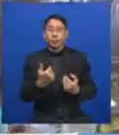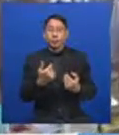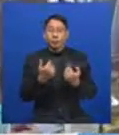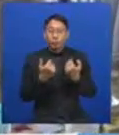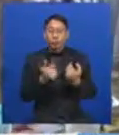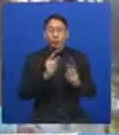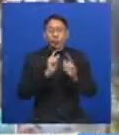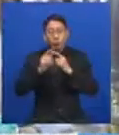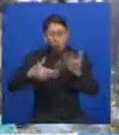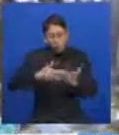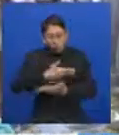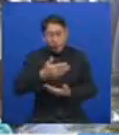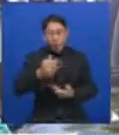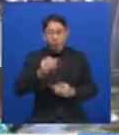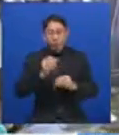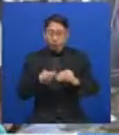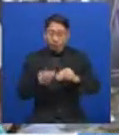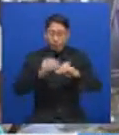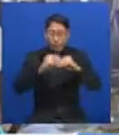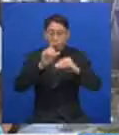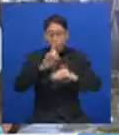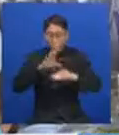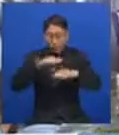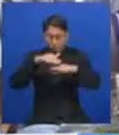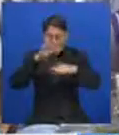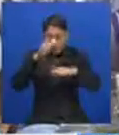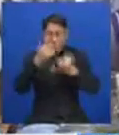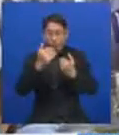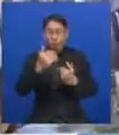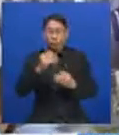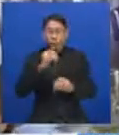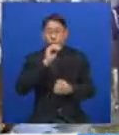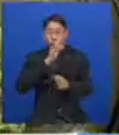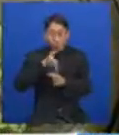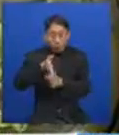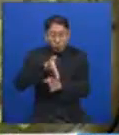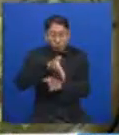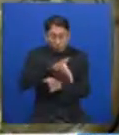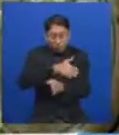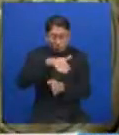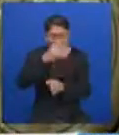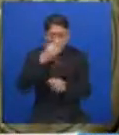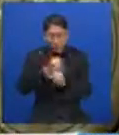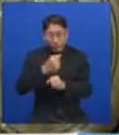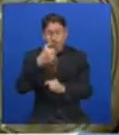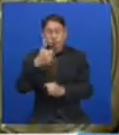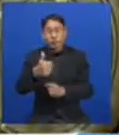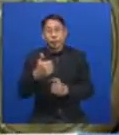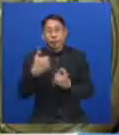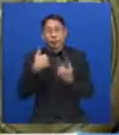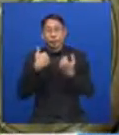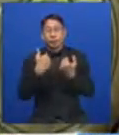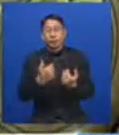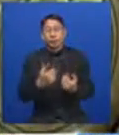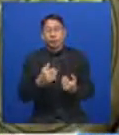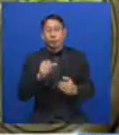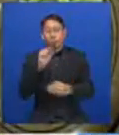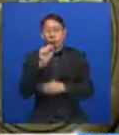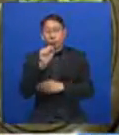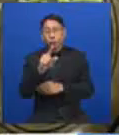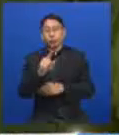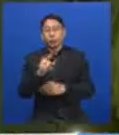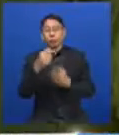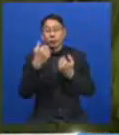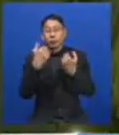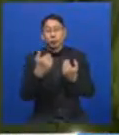คุยกันหลายหน่วยเริ่มมีละเป็นร้อยเนี่ยก็เขาบอกจะแจ้งล่วงหน้าสักหน่อยเขาจะสามารถทำให้ทันเพราะว่าของเนี่ยเป็นของสดยกตัวอย่างอย่างทองม้ว